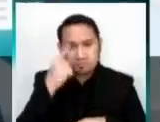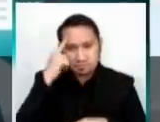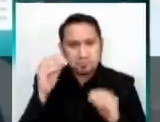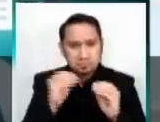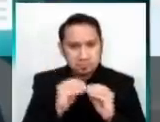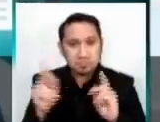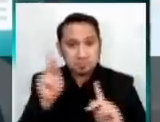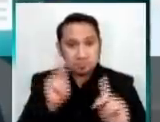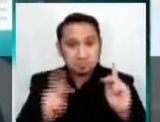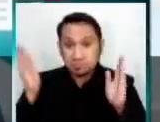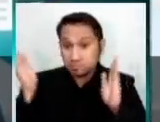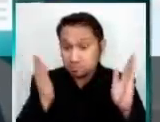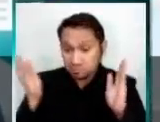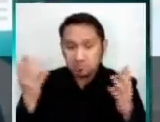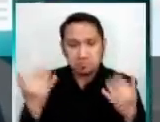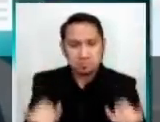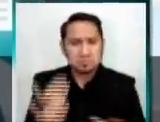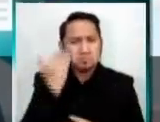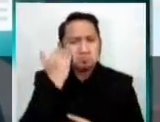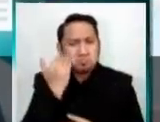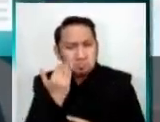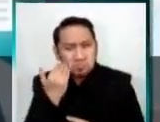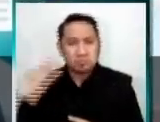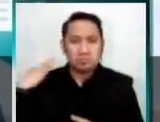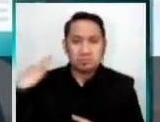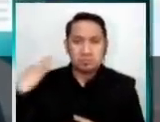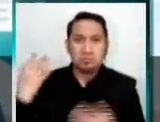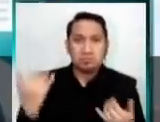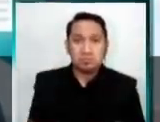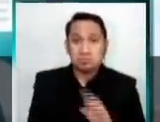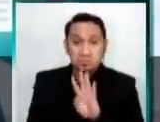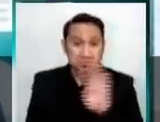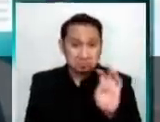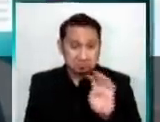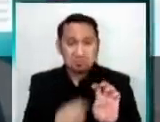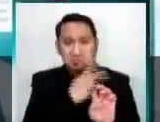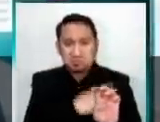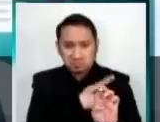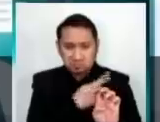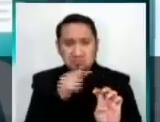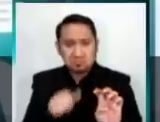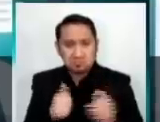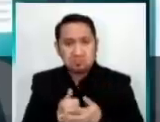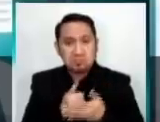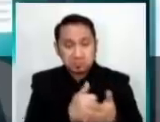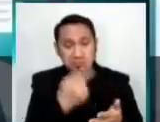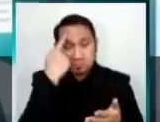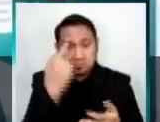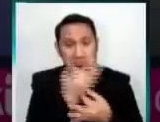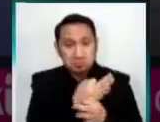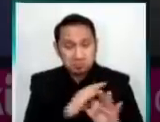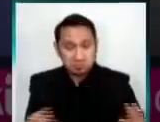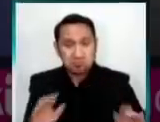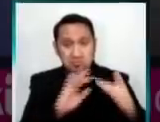sa kakulangan ng medical volunteers, hanggang 400 patients lang kada araw ang natutugunan ng free online consultation